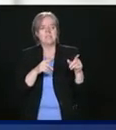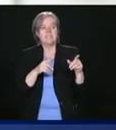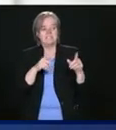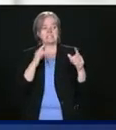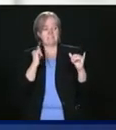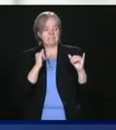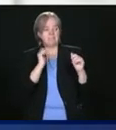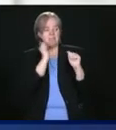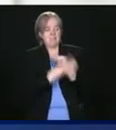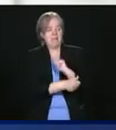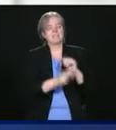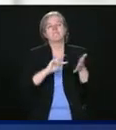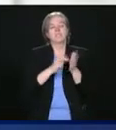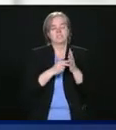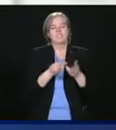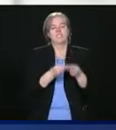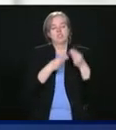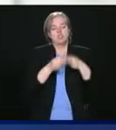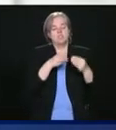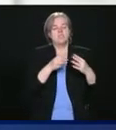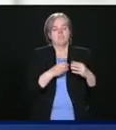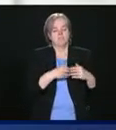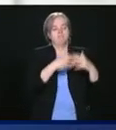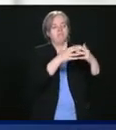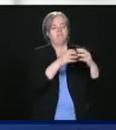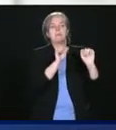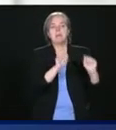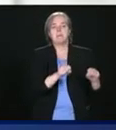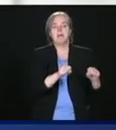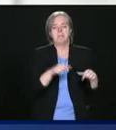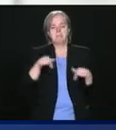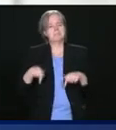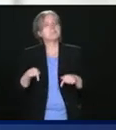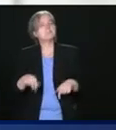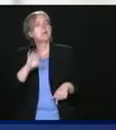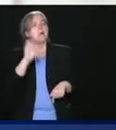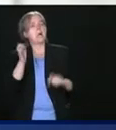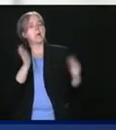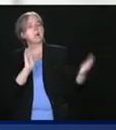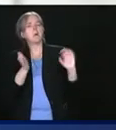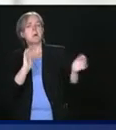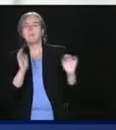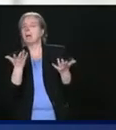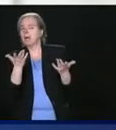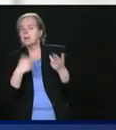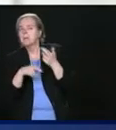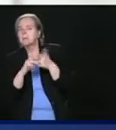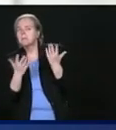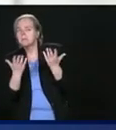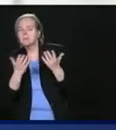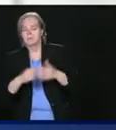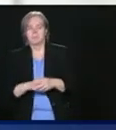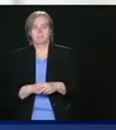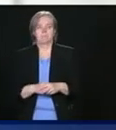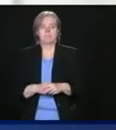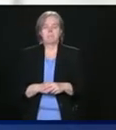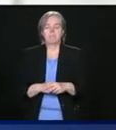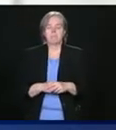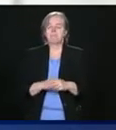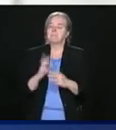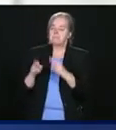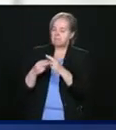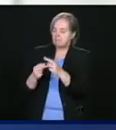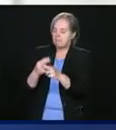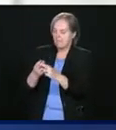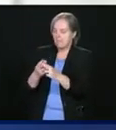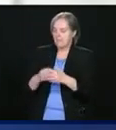tests supplémentaires pour rouvrir l'économie. Pour ici assouplir les restrictions, combien de tests seront nécessaires chaque